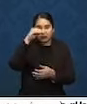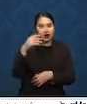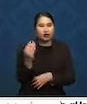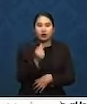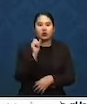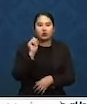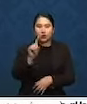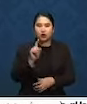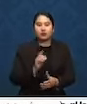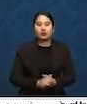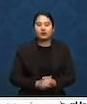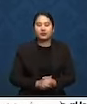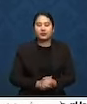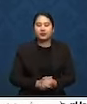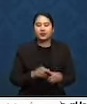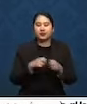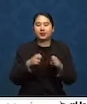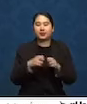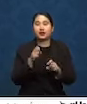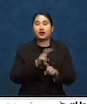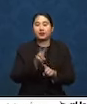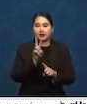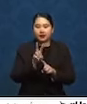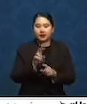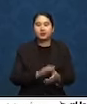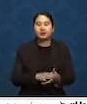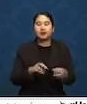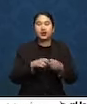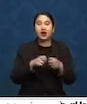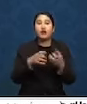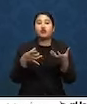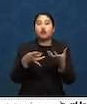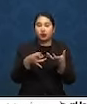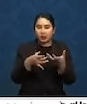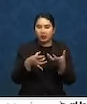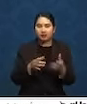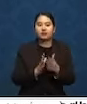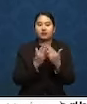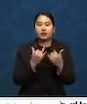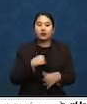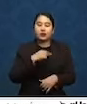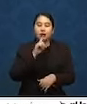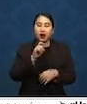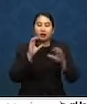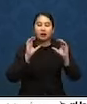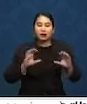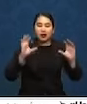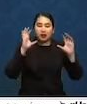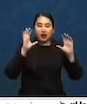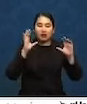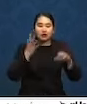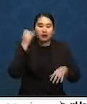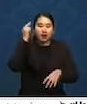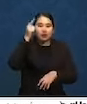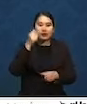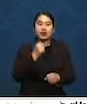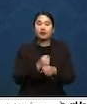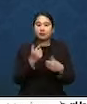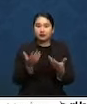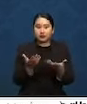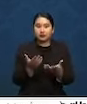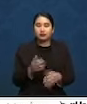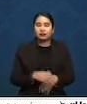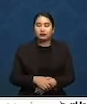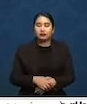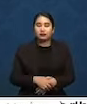เร็วที่สุดปัญหาที่ 2ครับคือปัญหาเรื่องคุณภาพเรื่องต้นน้ำถามว่ารัฐบาลแพทองธาจะทำอย่างไรท่านประธานทราบหรือ